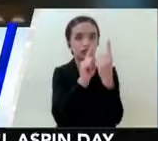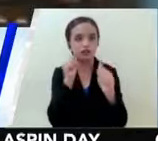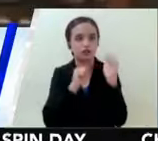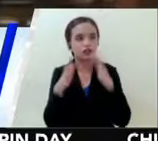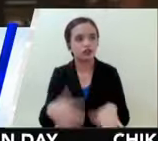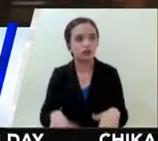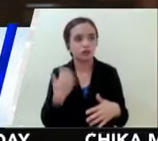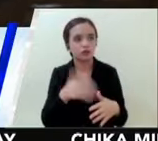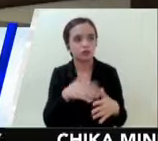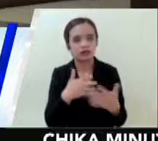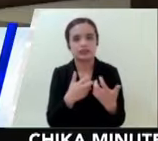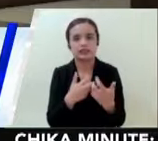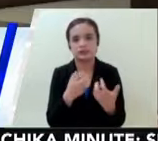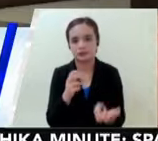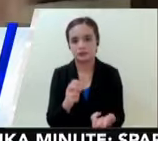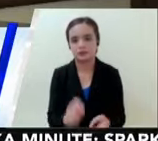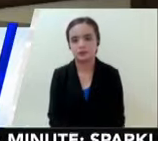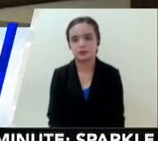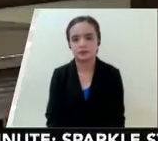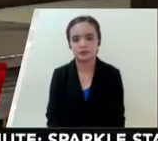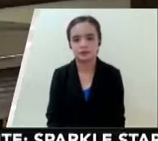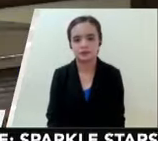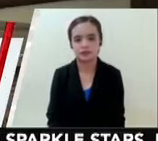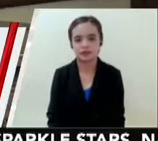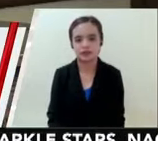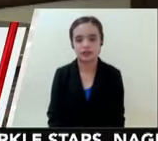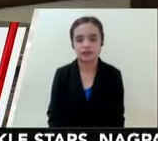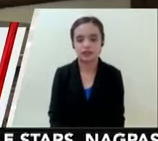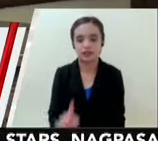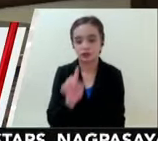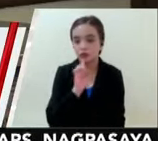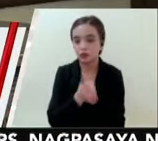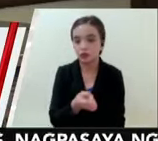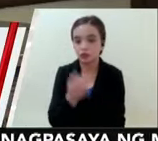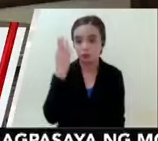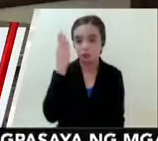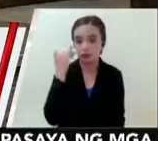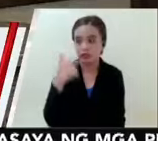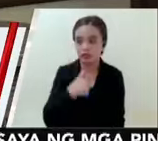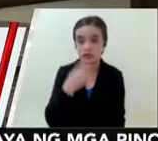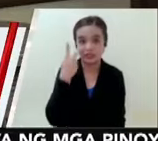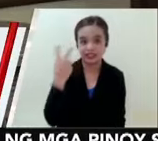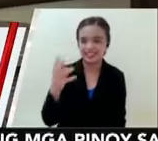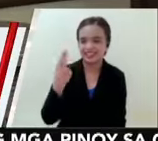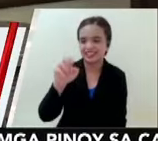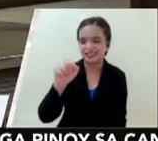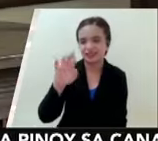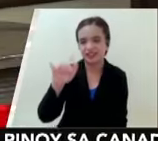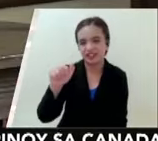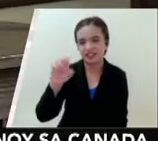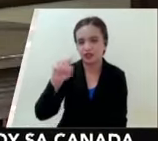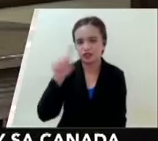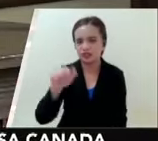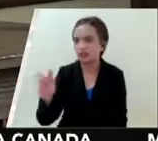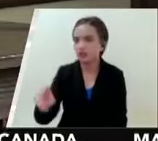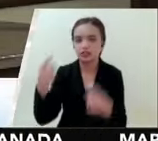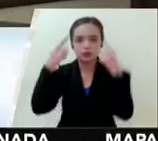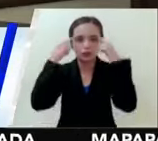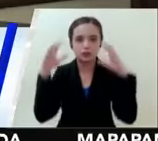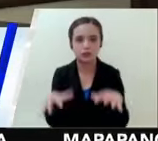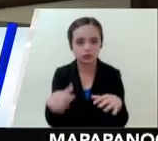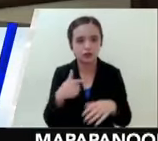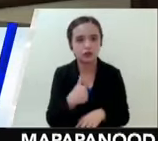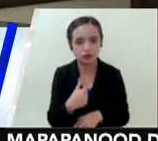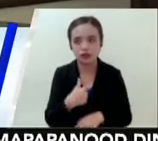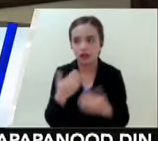taping. Actually, paakit dito nakita ko si Maria Ozawa. Ano, gulat ako na ano, na nandyan siya at